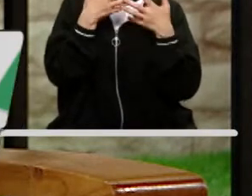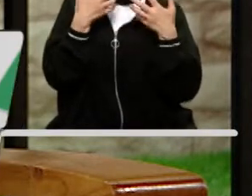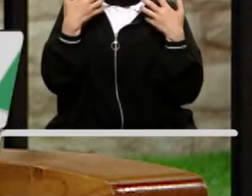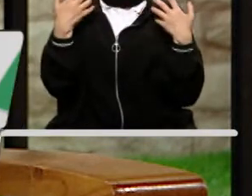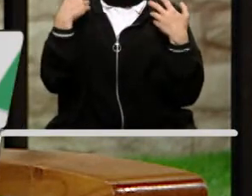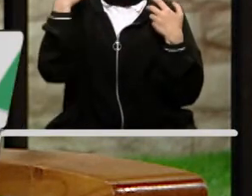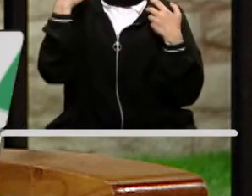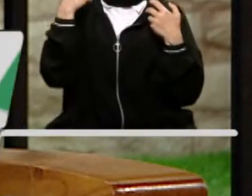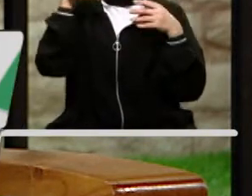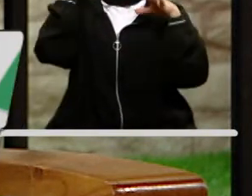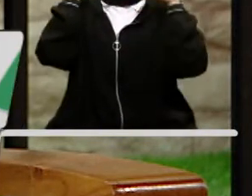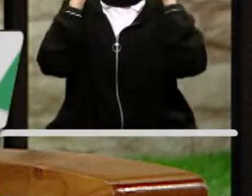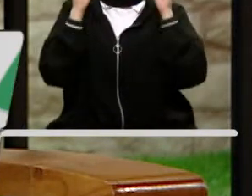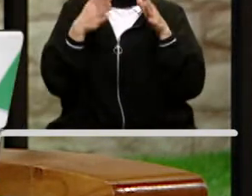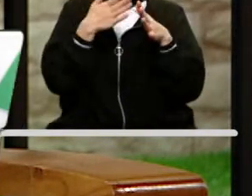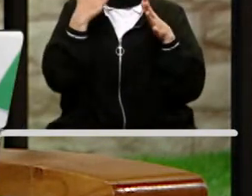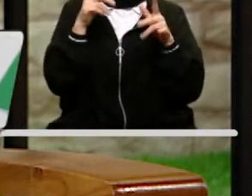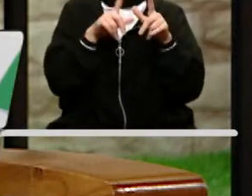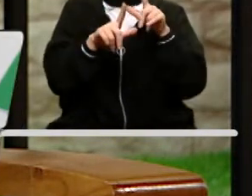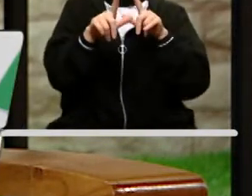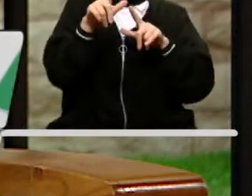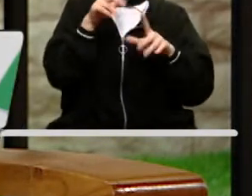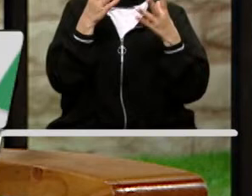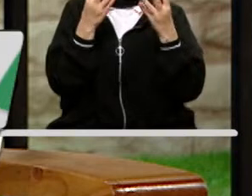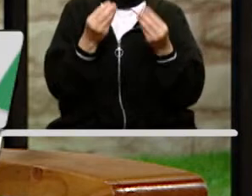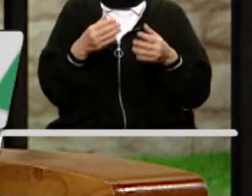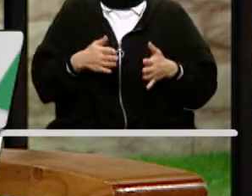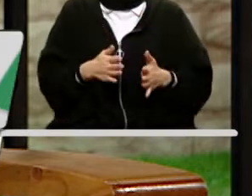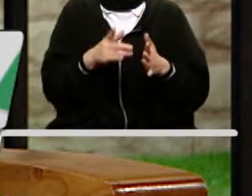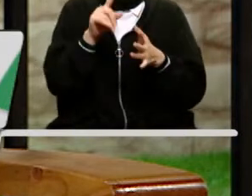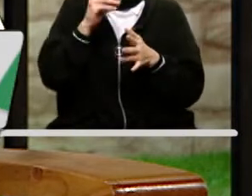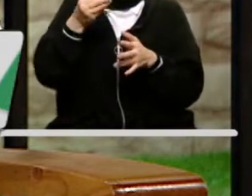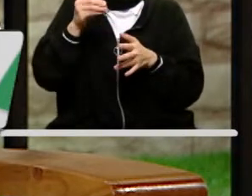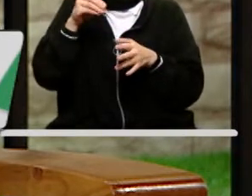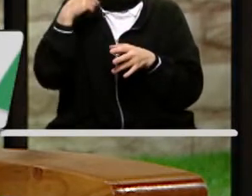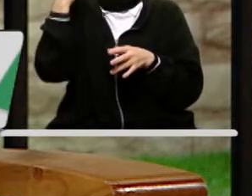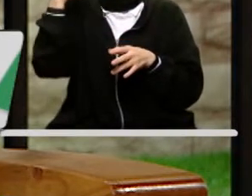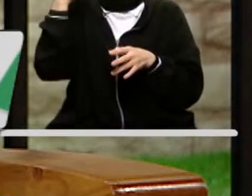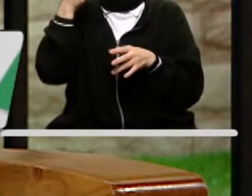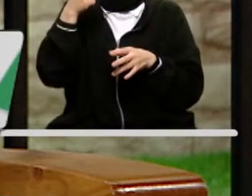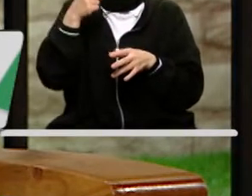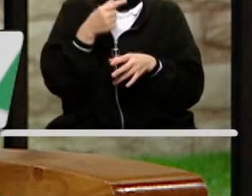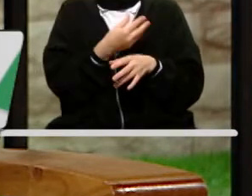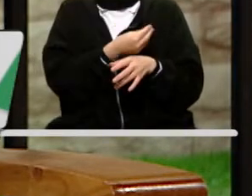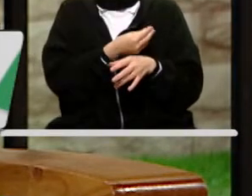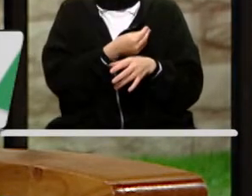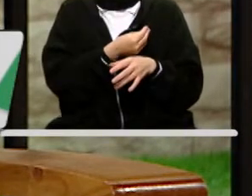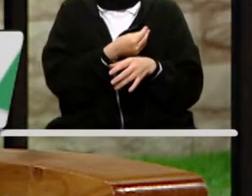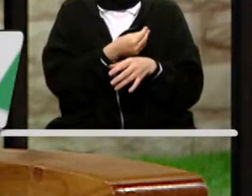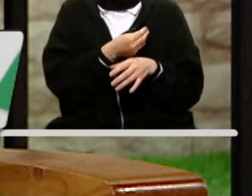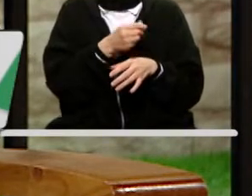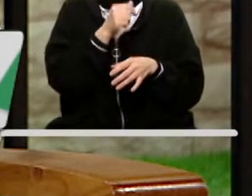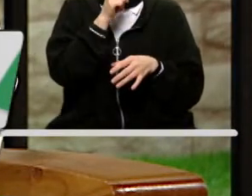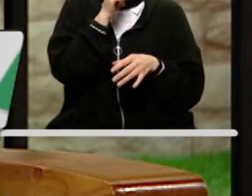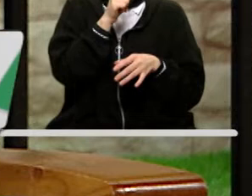içerisinde öğrenmeye en muhtaç olarak doğuyor. Bir bebeği düşünün. Emecek. Anneye ihtiyacı var. Annesi